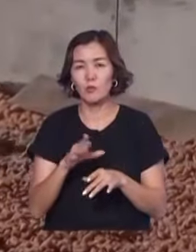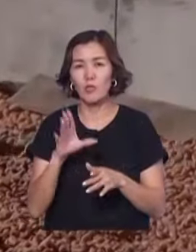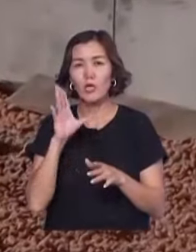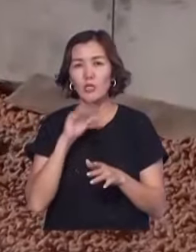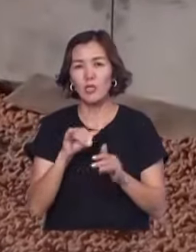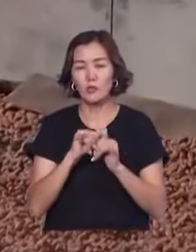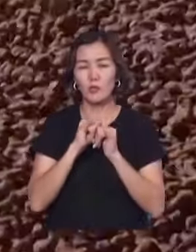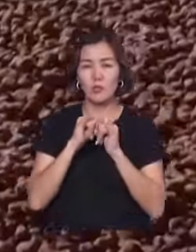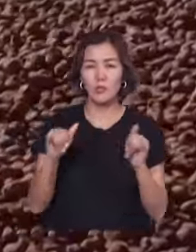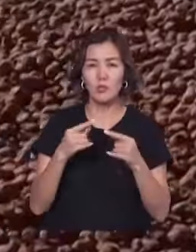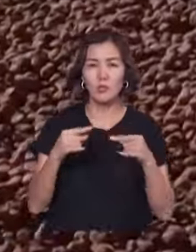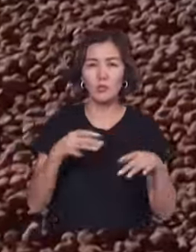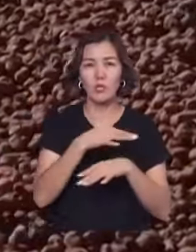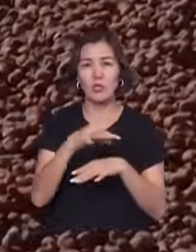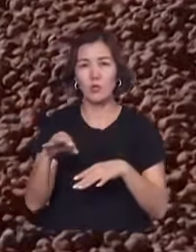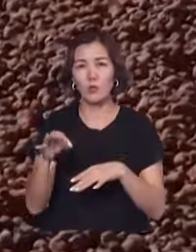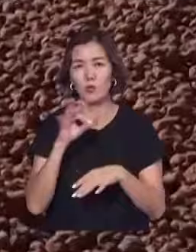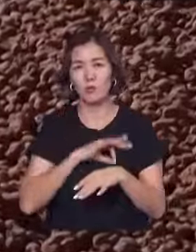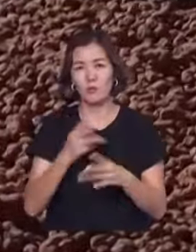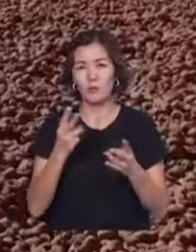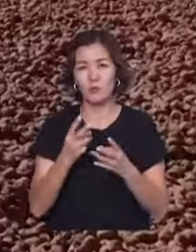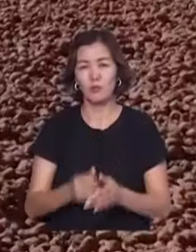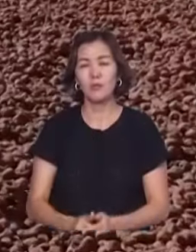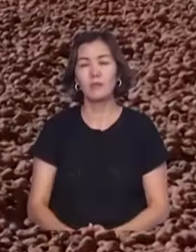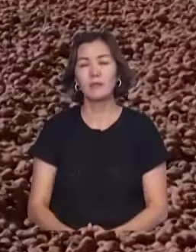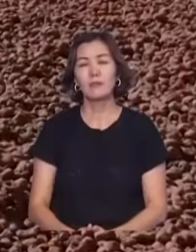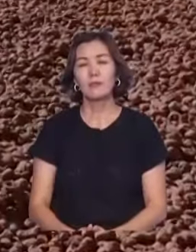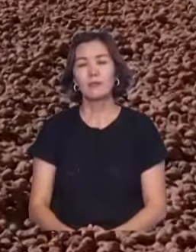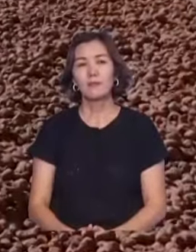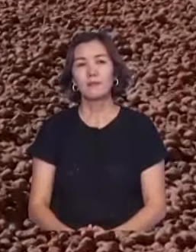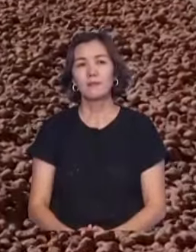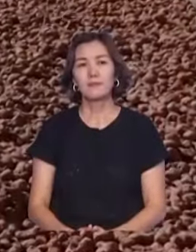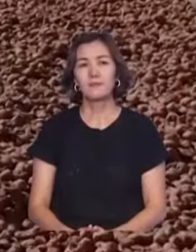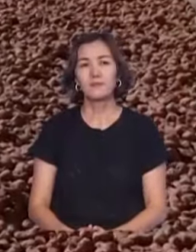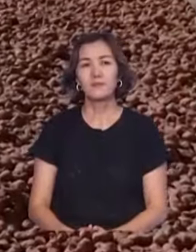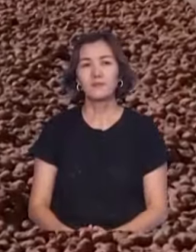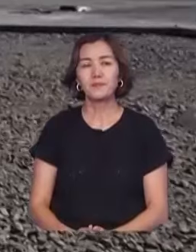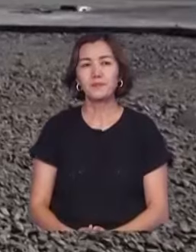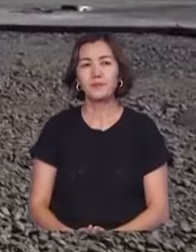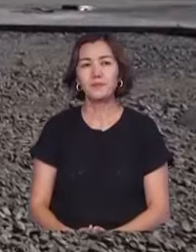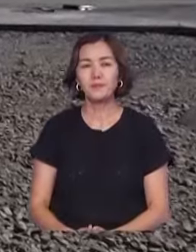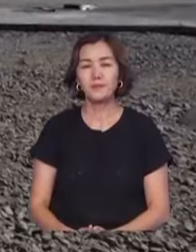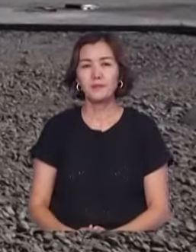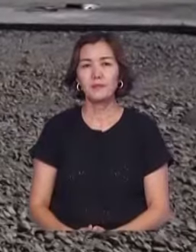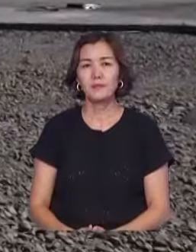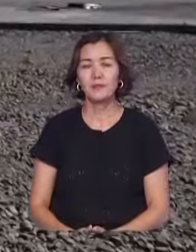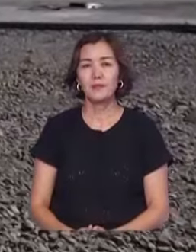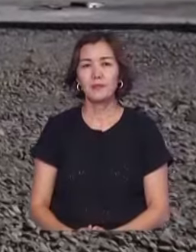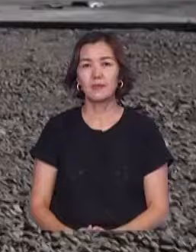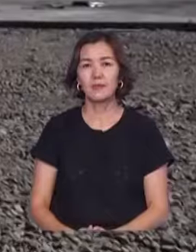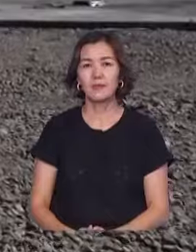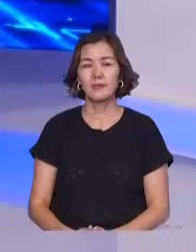быть расширены на другие регионы. Еламан Турсунканов, Жасулан Шенгенже, Аблай Кутукпай, телерадиокомпания ЖТСУ.